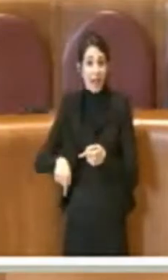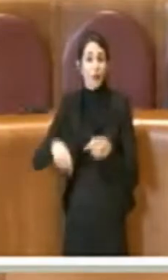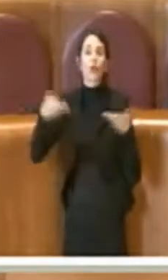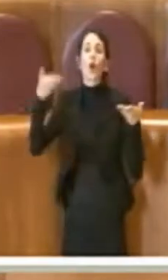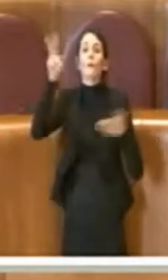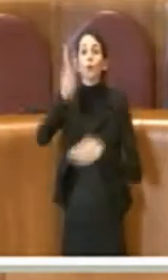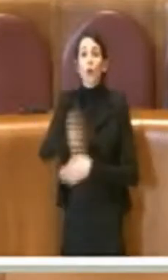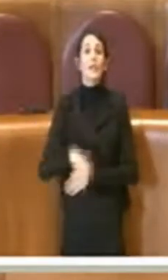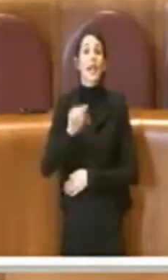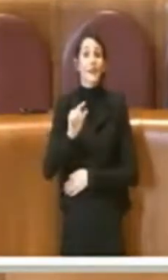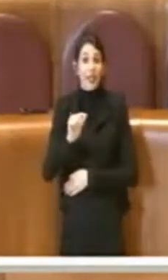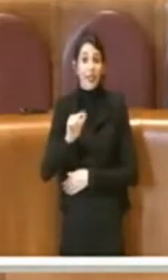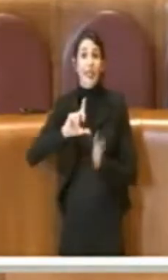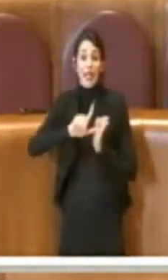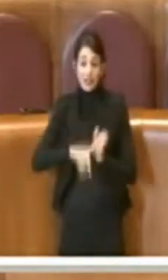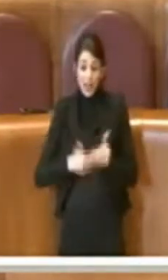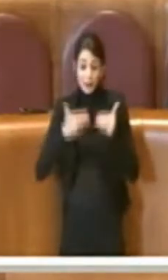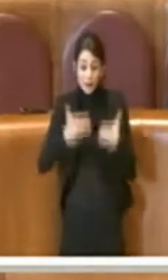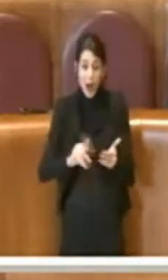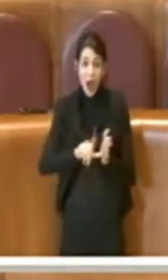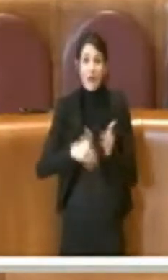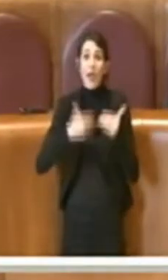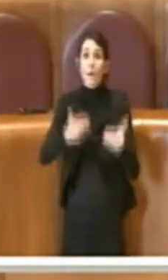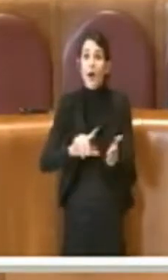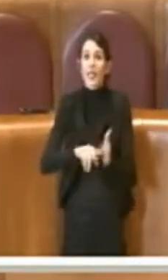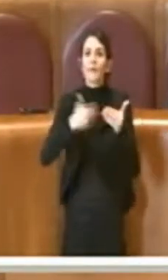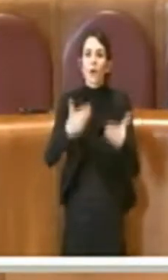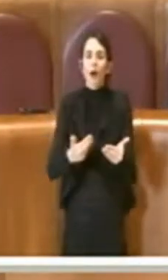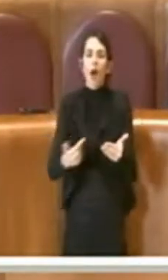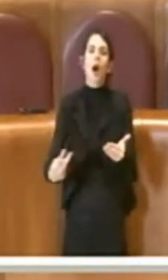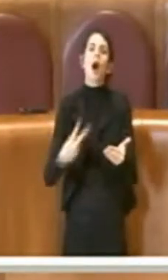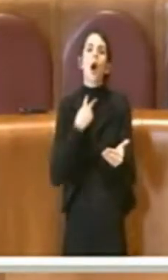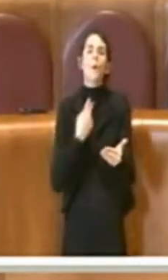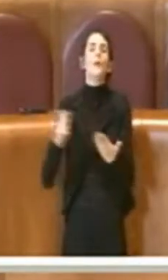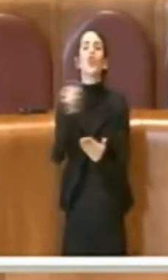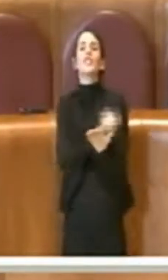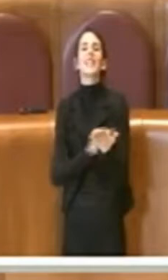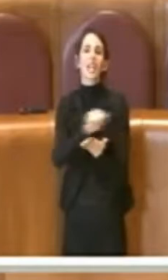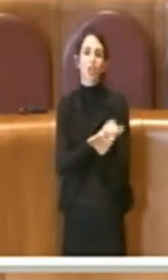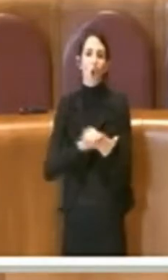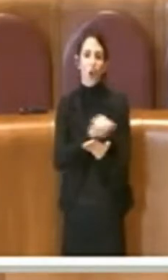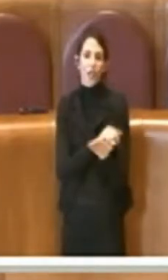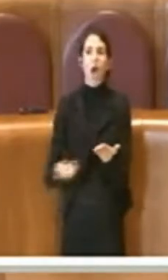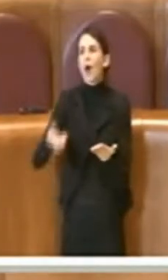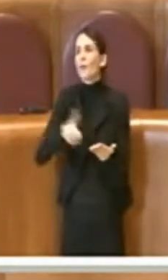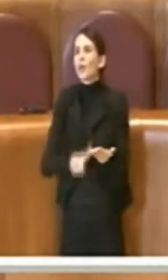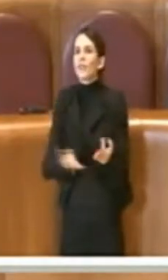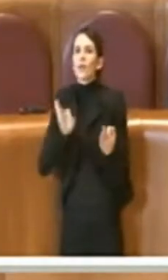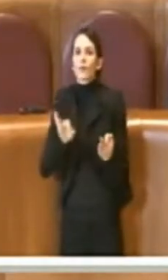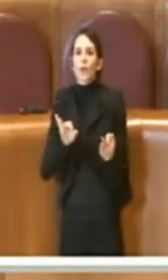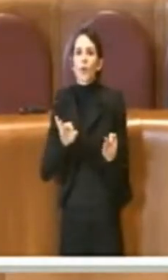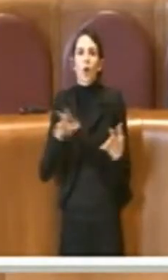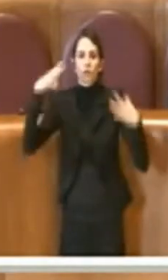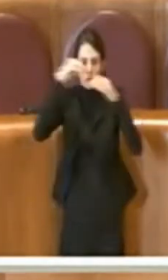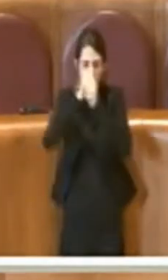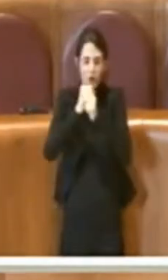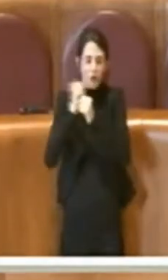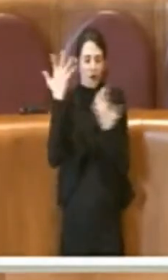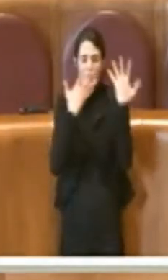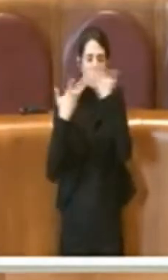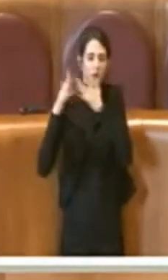rinviando, a un certo punto che succede? Che bisogna fare la sanatoria, perché stiamo in un cul-de-sac, eccoci